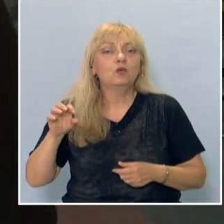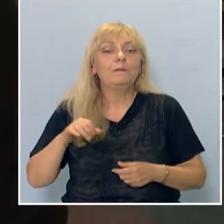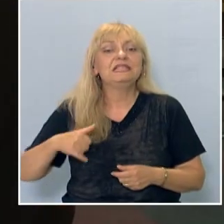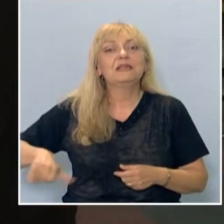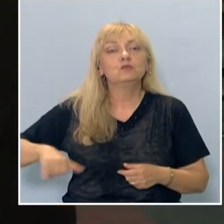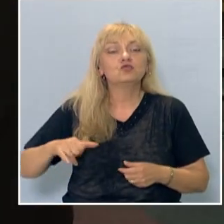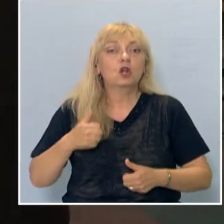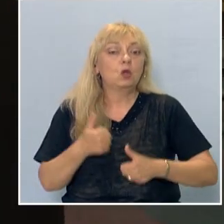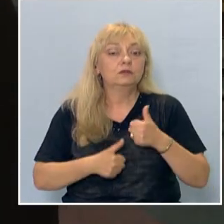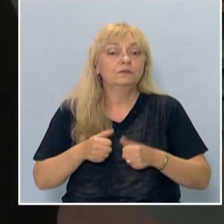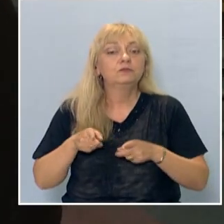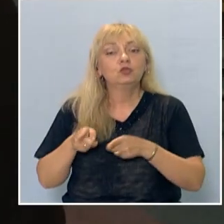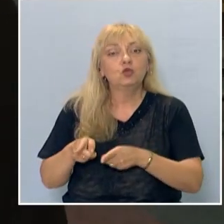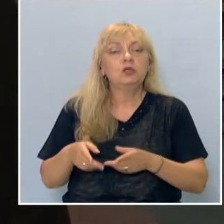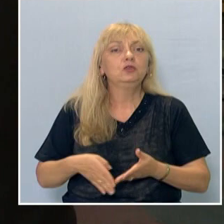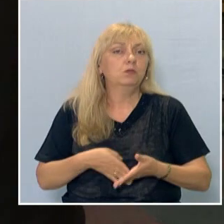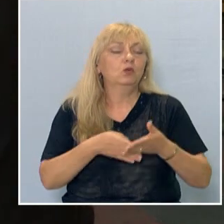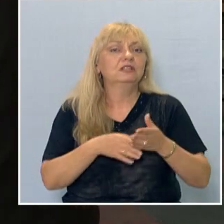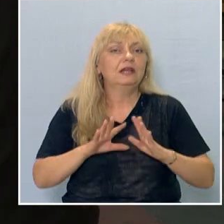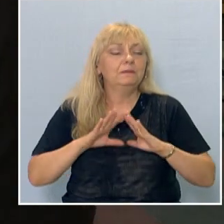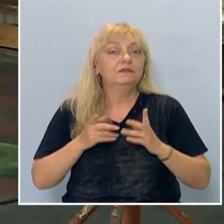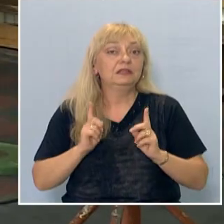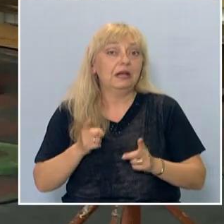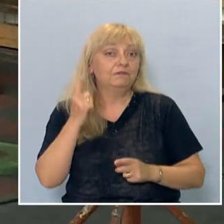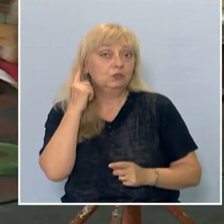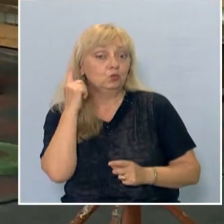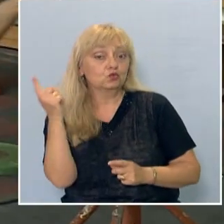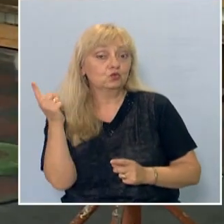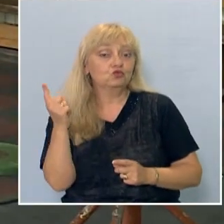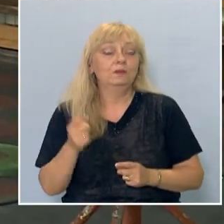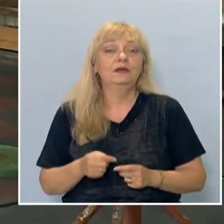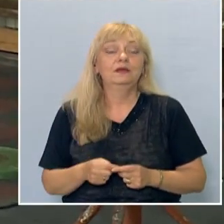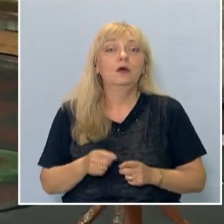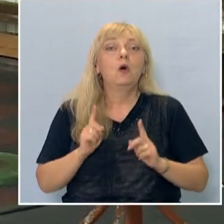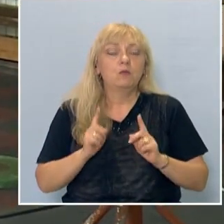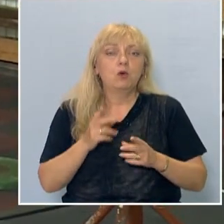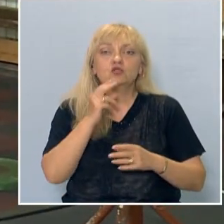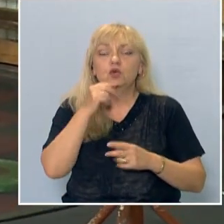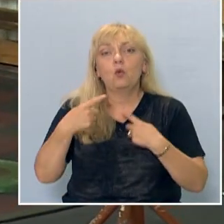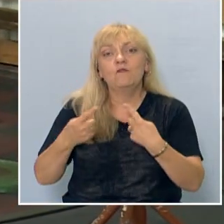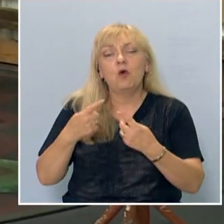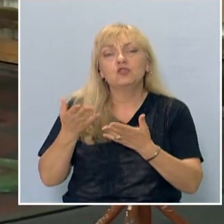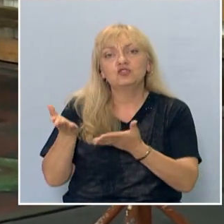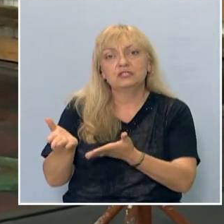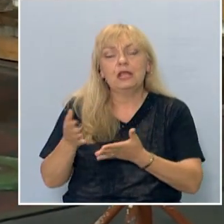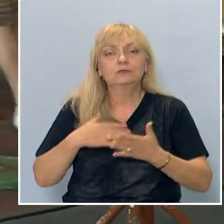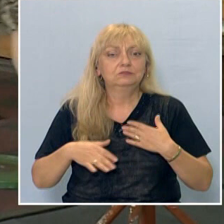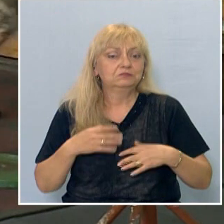Той ни подкрепя във всичко и трябва да го слушаме. Супер, може да се говори с него, може да